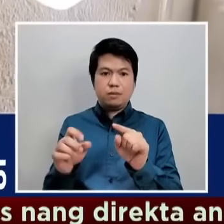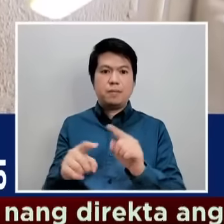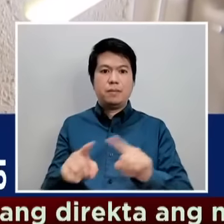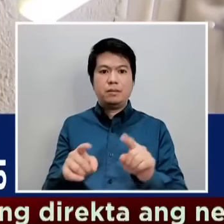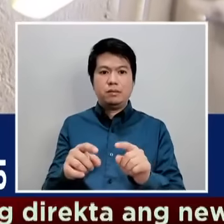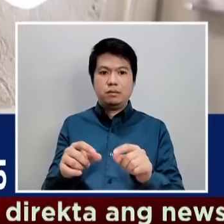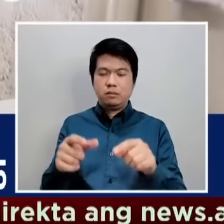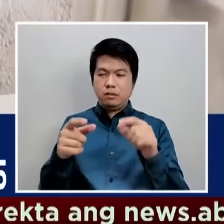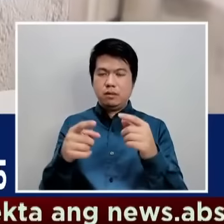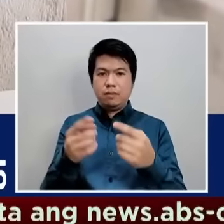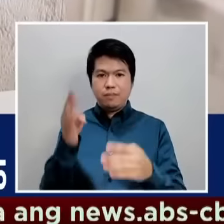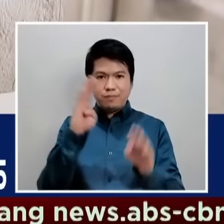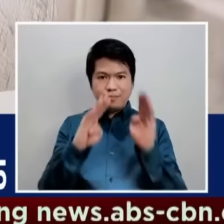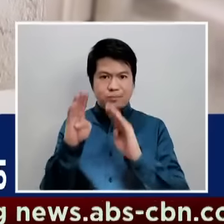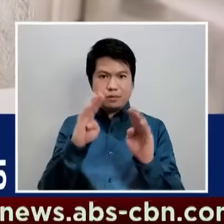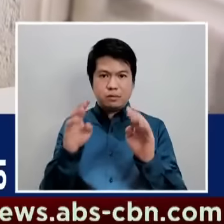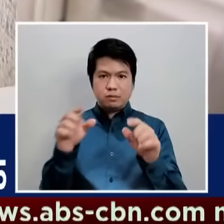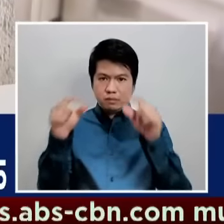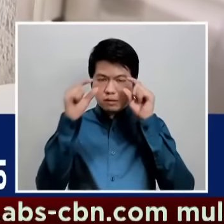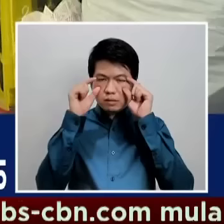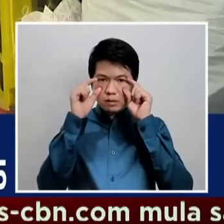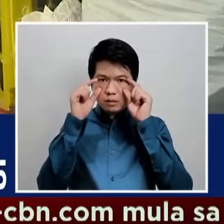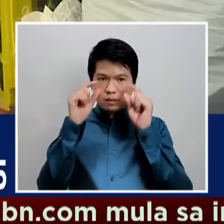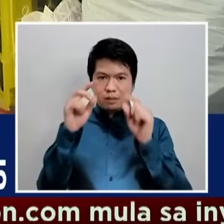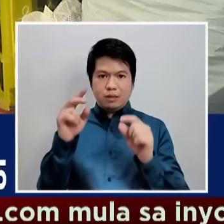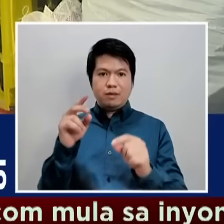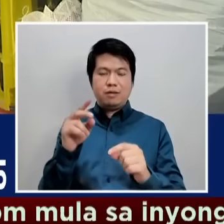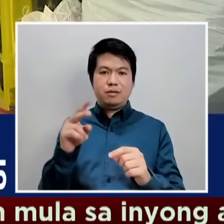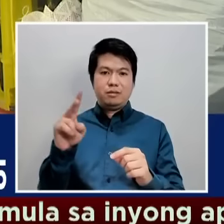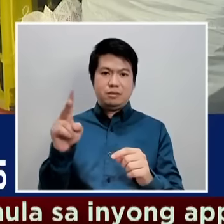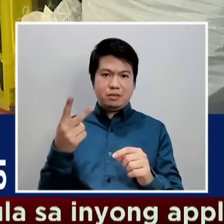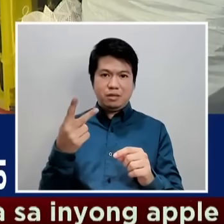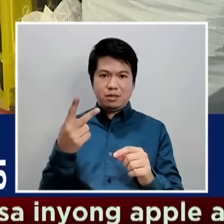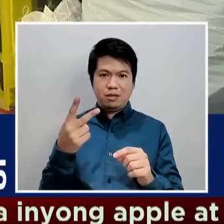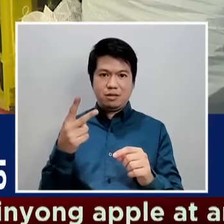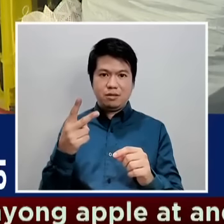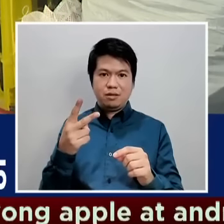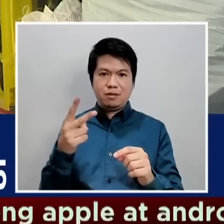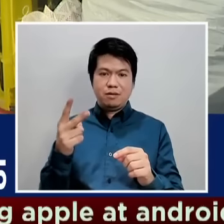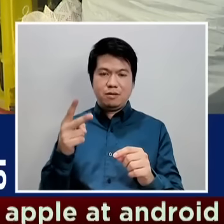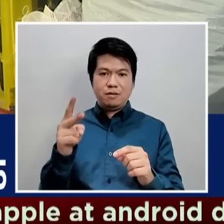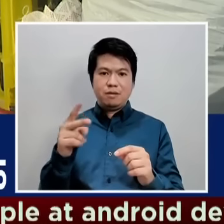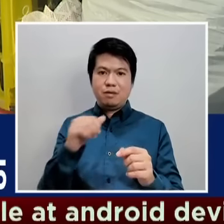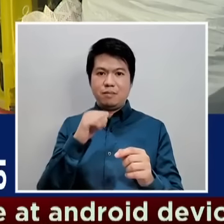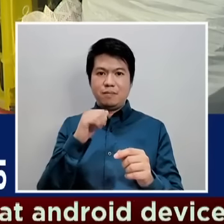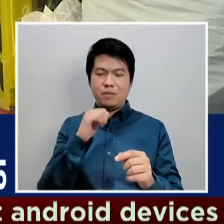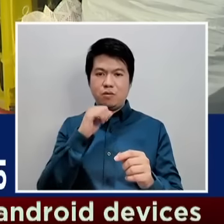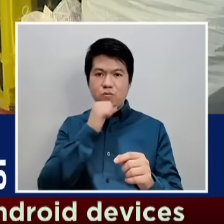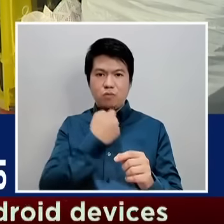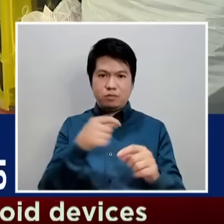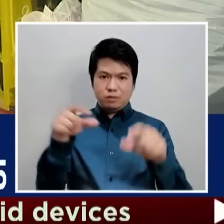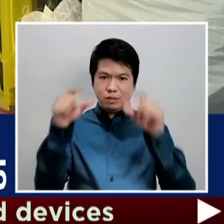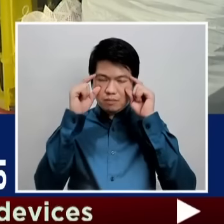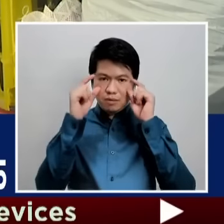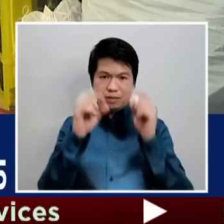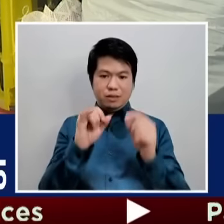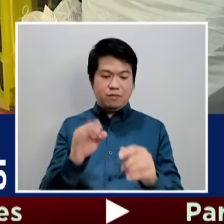salamin dahil segunda mano ang kanyang binibili. Kung talagang nagpapagawa ka ng salamin sa mga optical, mahal